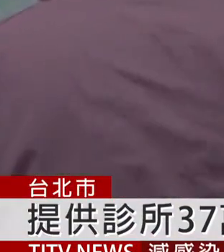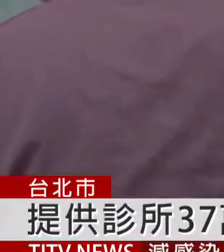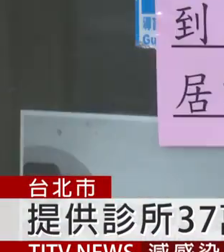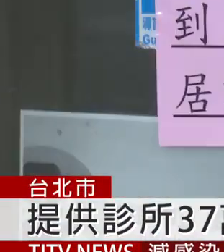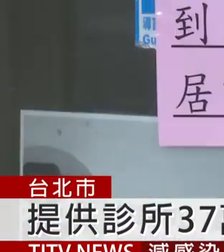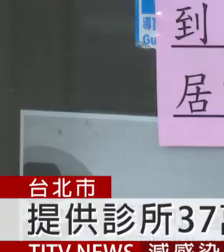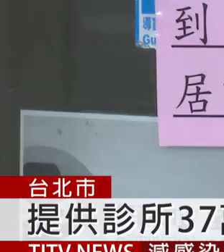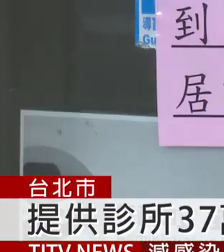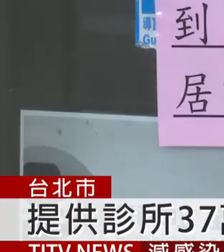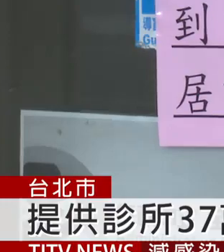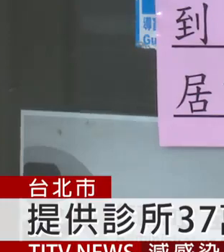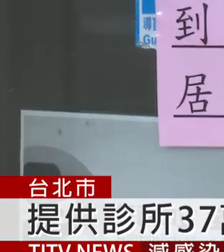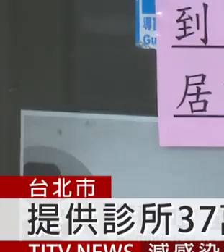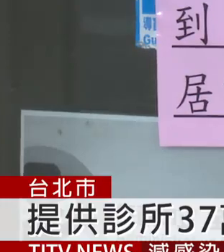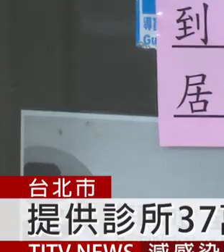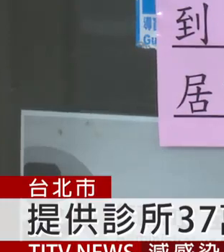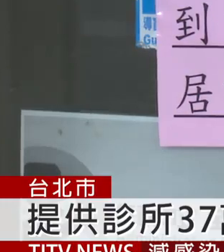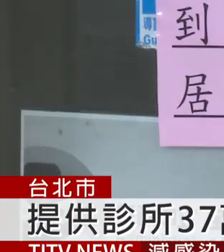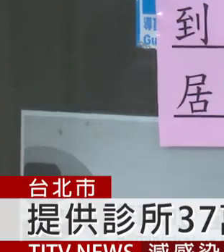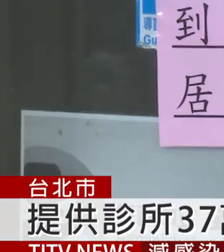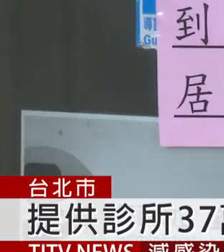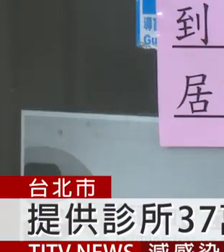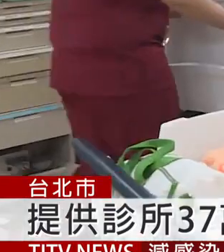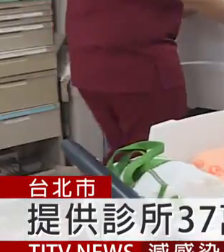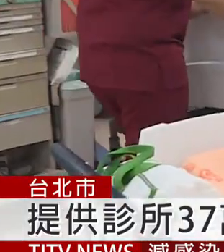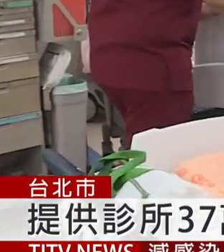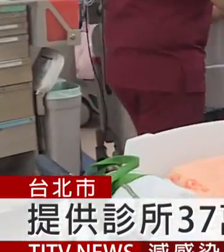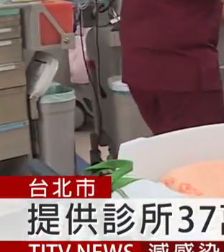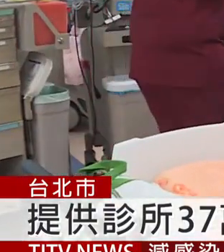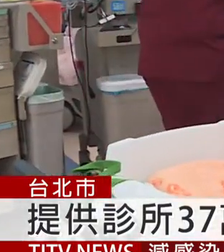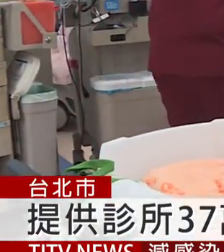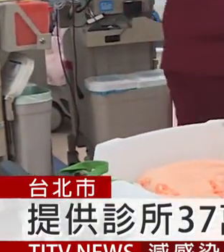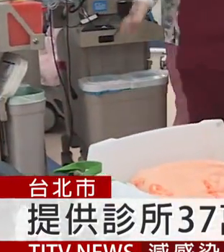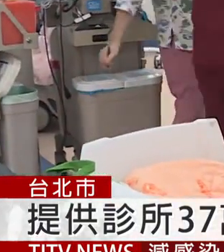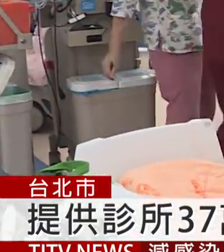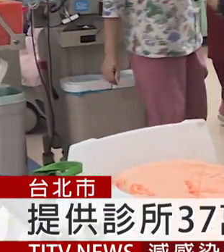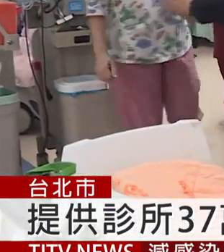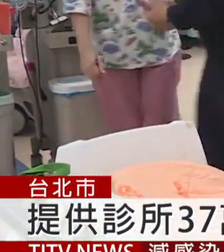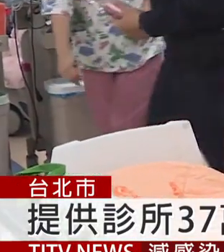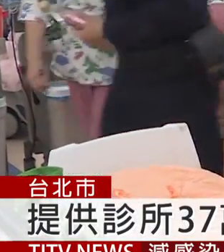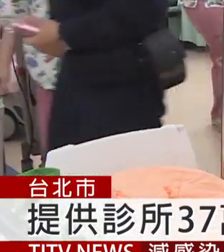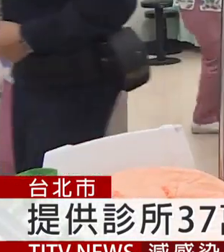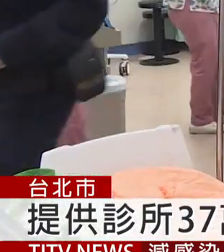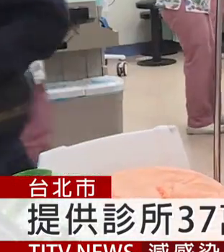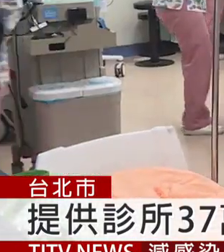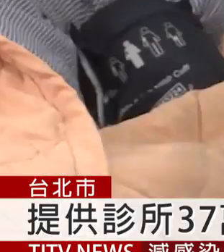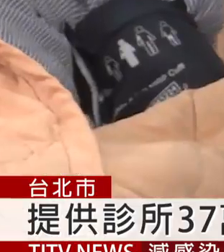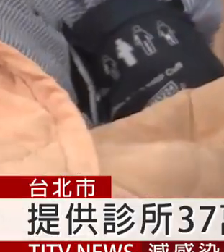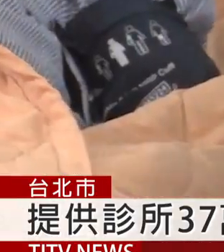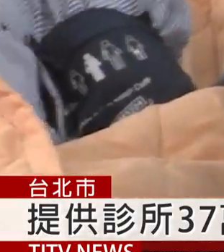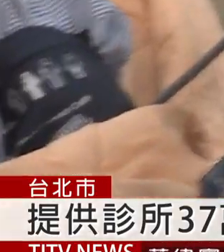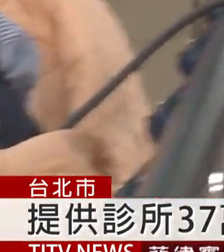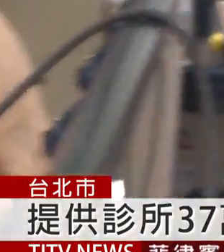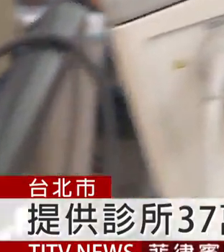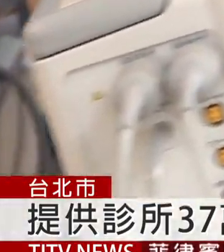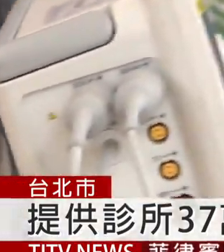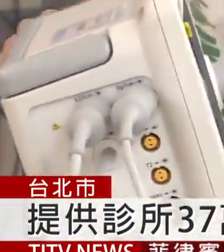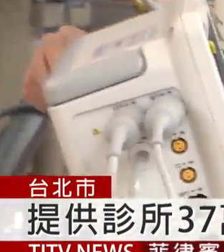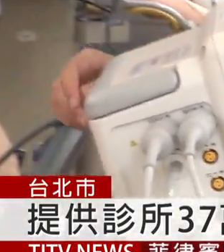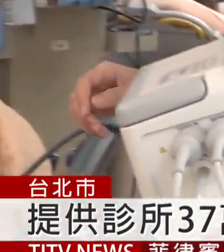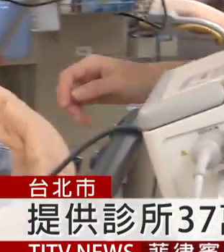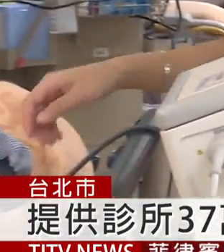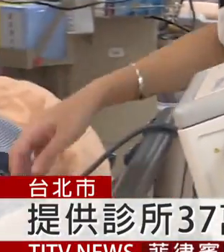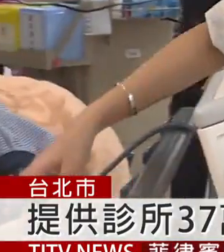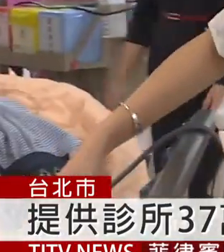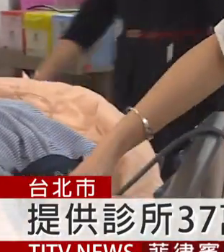基层诊所工作人员，120万片提供医院工作人员及补充安全储备量使用。监测应变官罗义